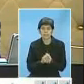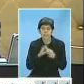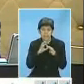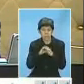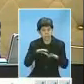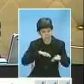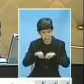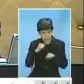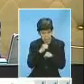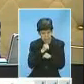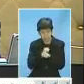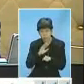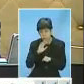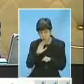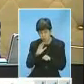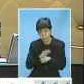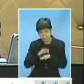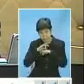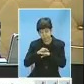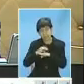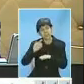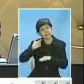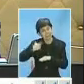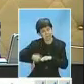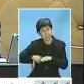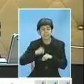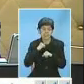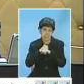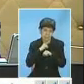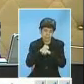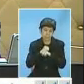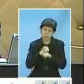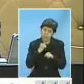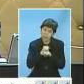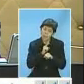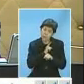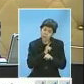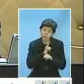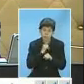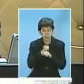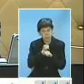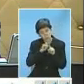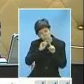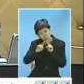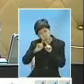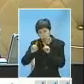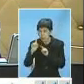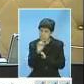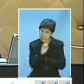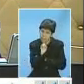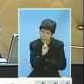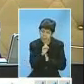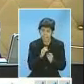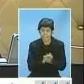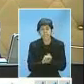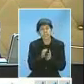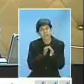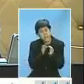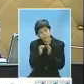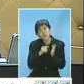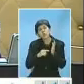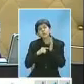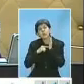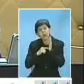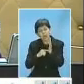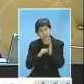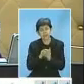การบริหารงานของตำแหน่งตุลาการอยู่ว่าภาระหน้าที่ของงานมากน้อยแค่ไหนเพียงใดท่านก็เลยยกตัวอย่